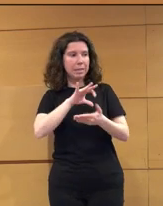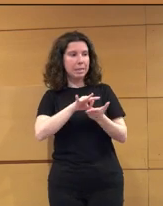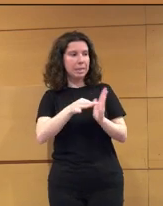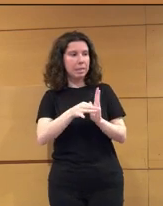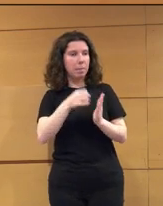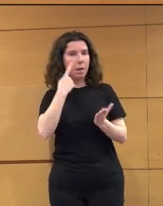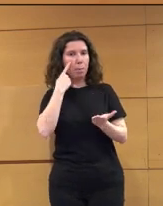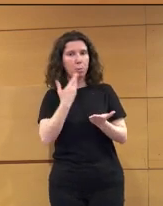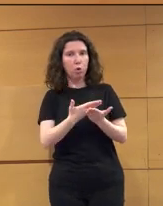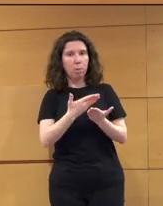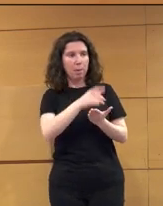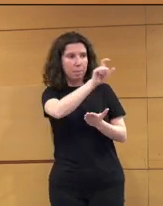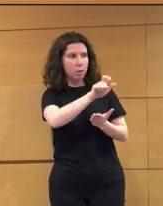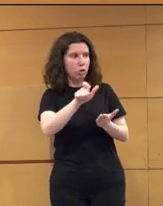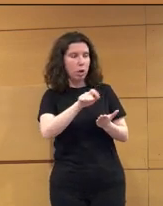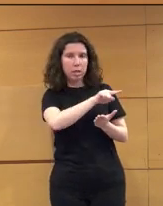validat de manera